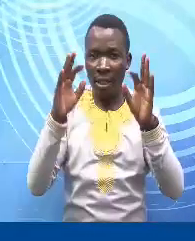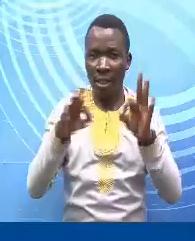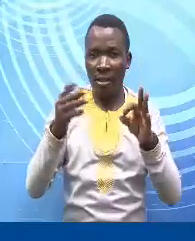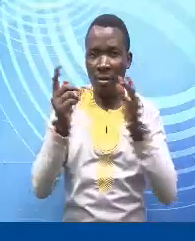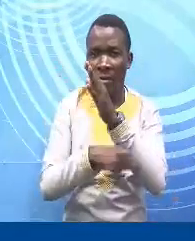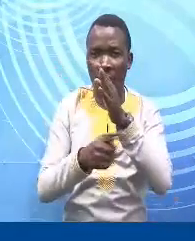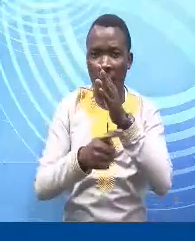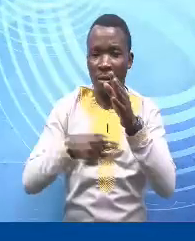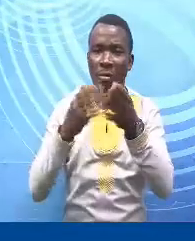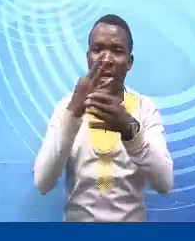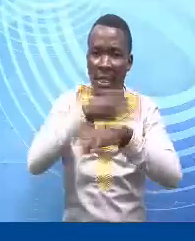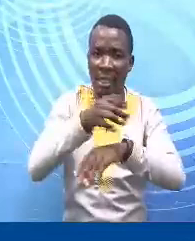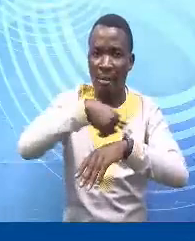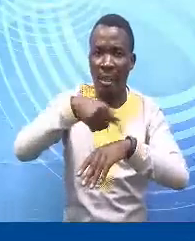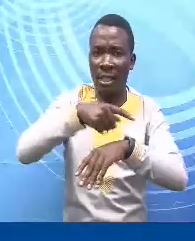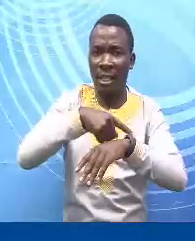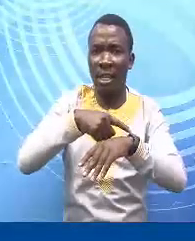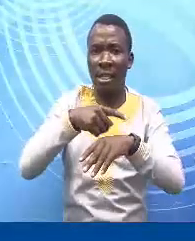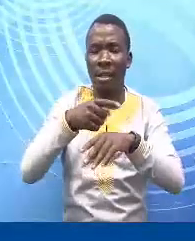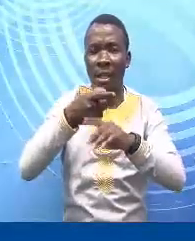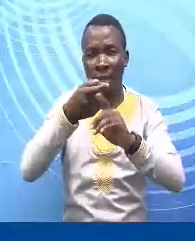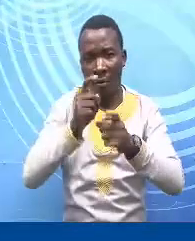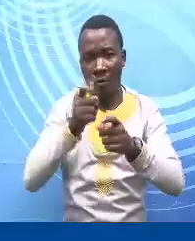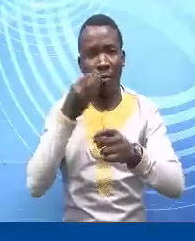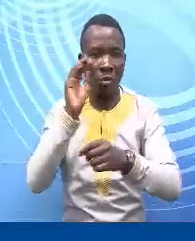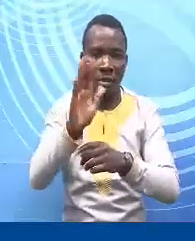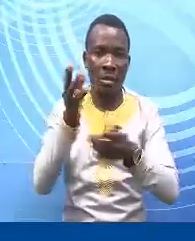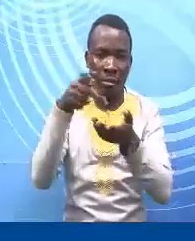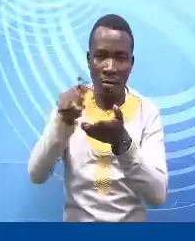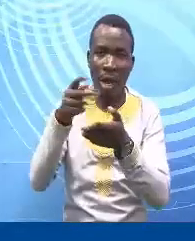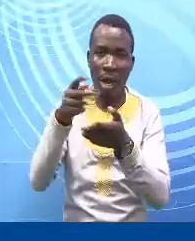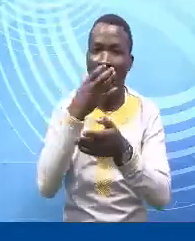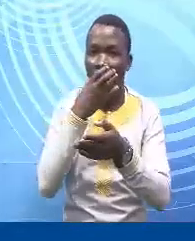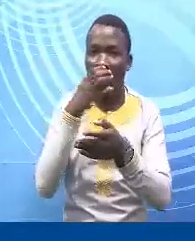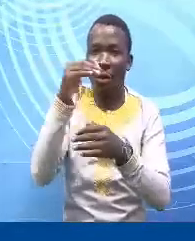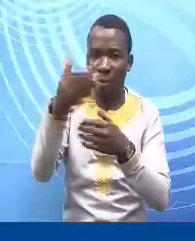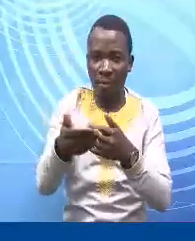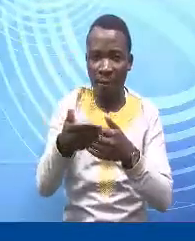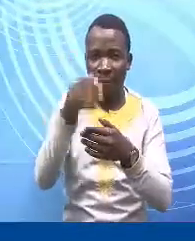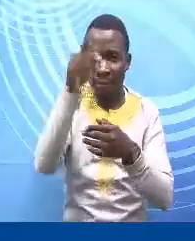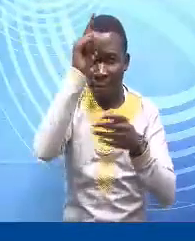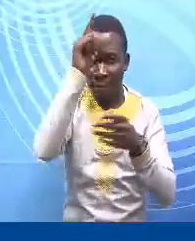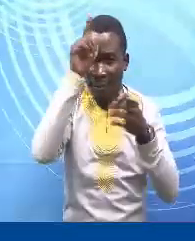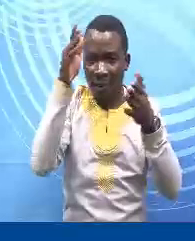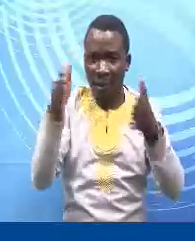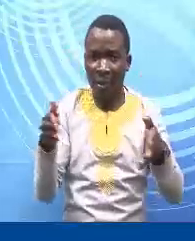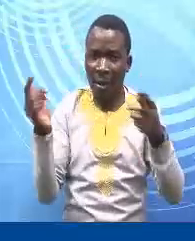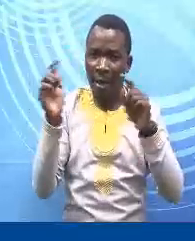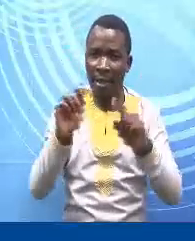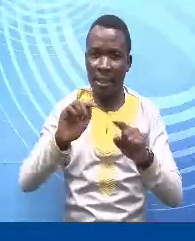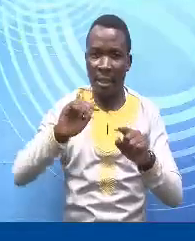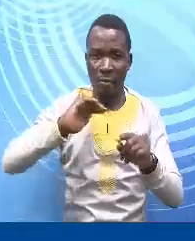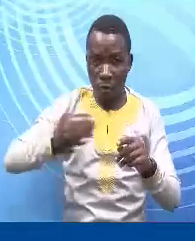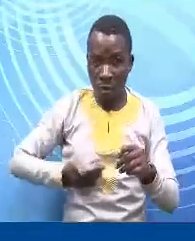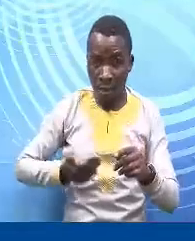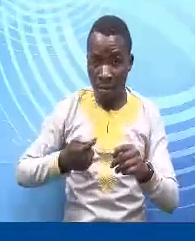narengeje ngo amasaha kandi nari mvuye iwawe nje guhaha avoka nuko abaturage baraza umugore wanjye